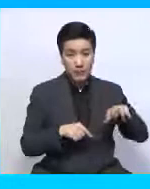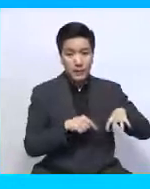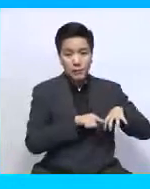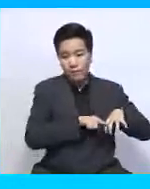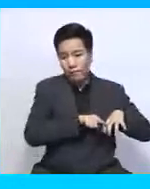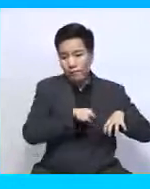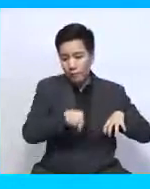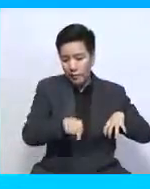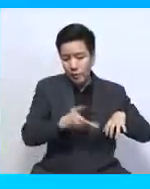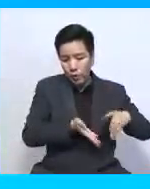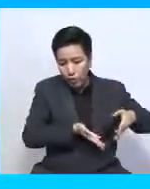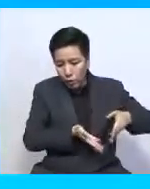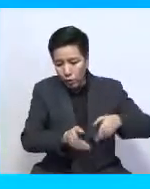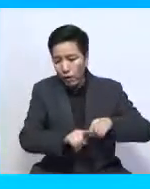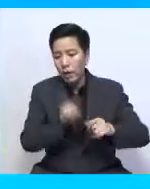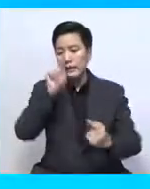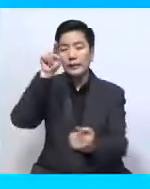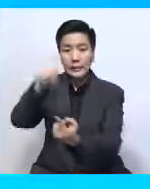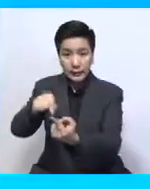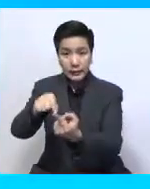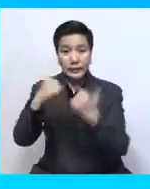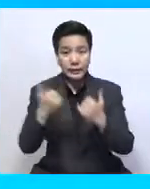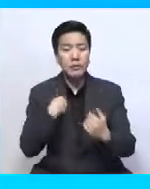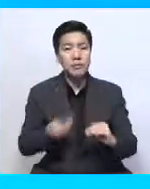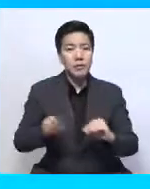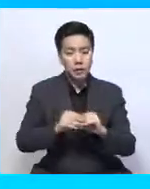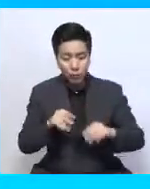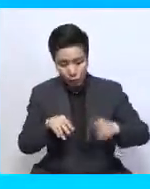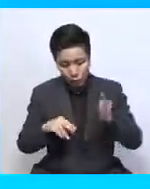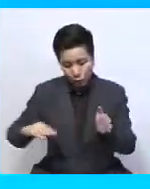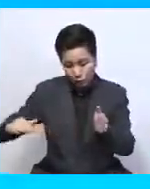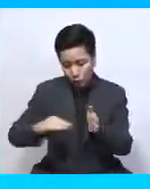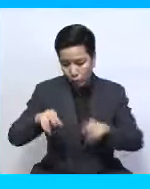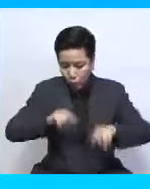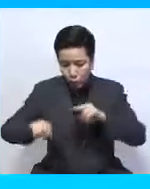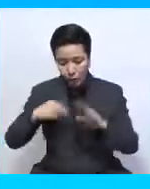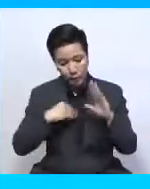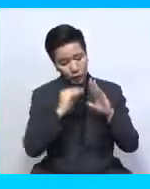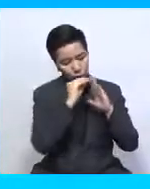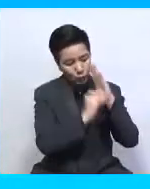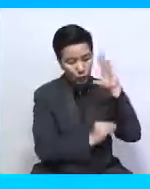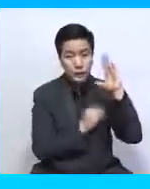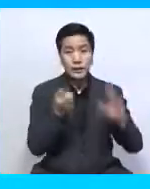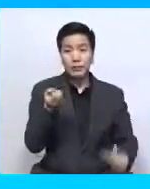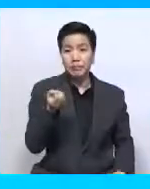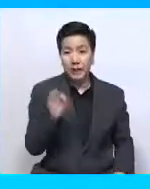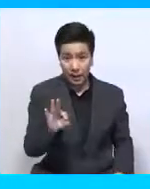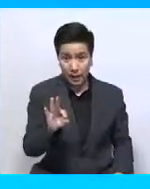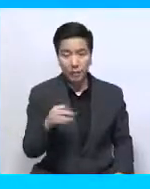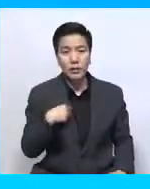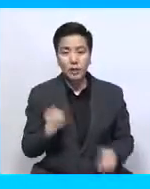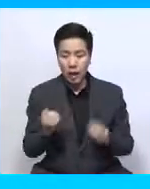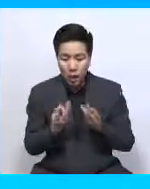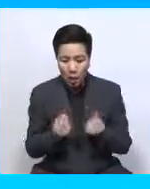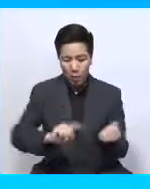ระหว่างทางไปจนถึงจุดหมายปลายทางนะครับมีการเพิ่มจุดตรวจหรือว่าเช็คพอยต์19แห่งทั่วประเทศใหม่นะครับจัดหน่วยเคลื่อนที่ตร